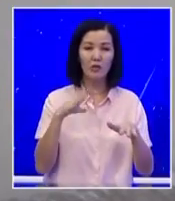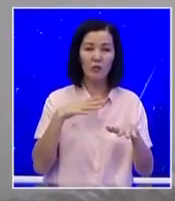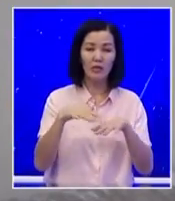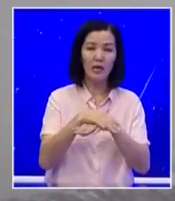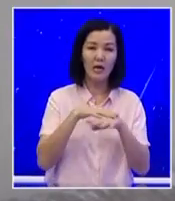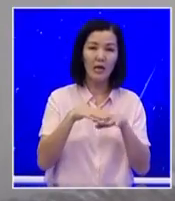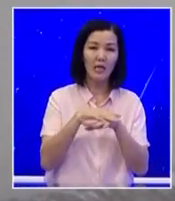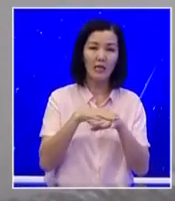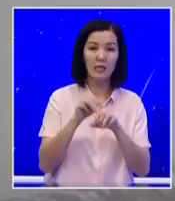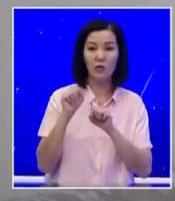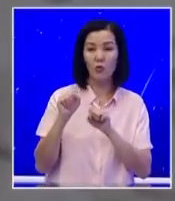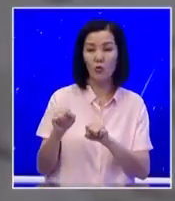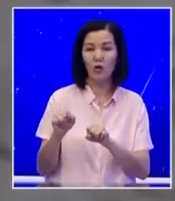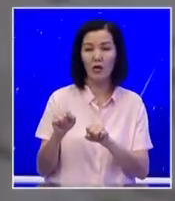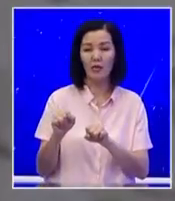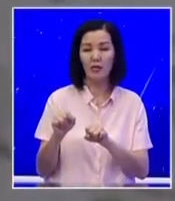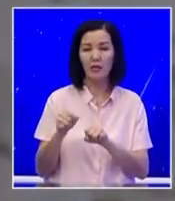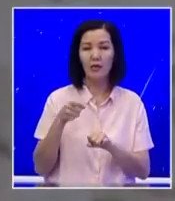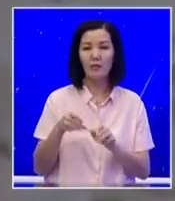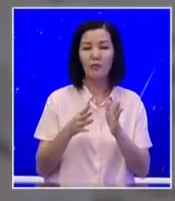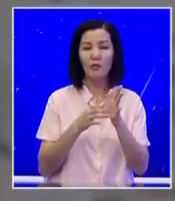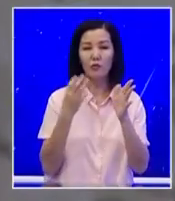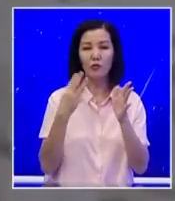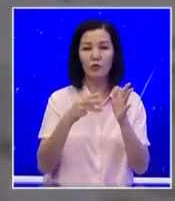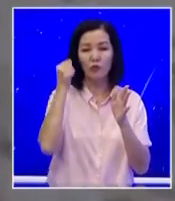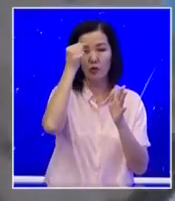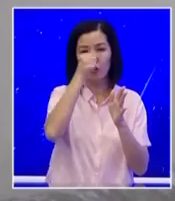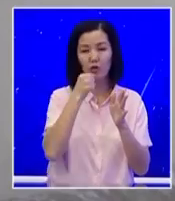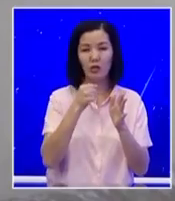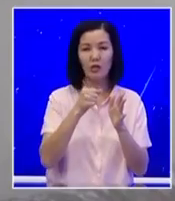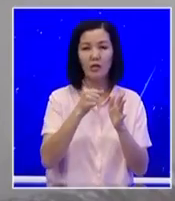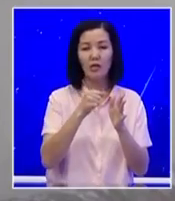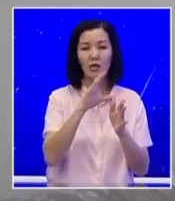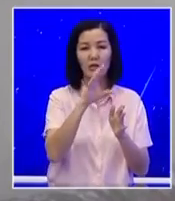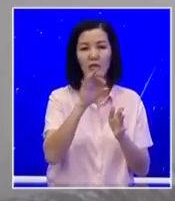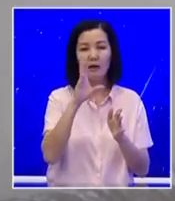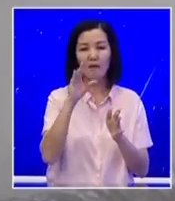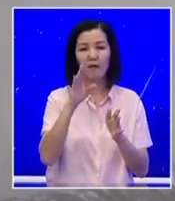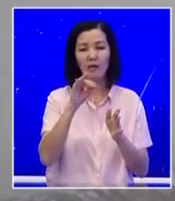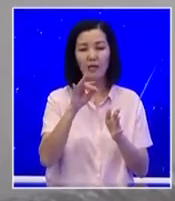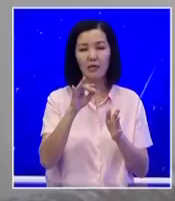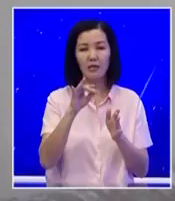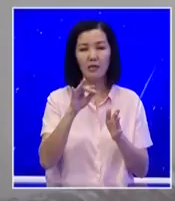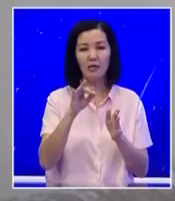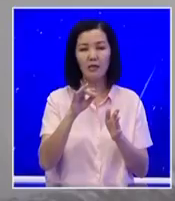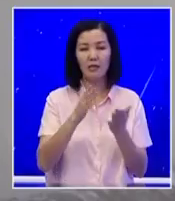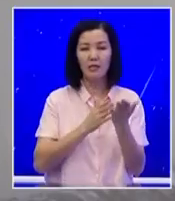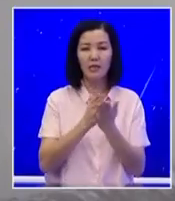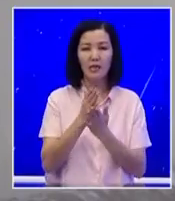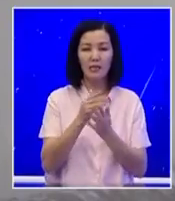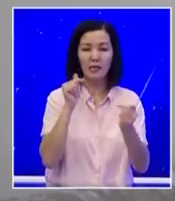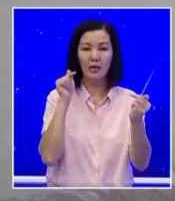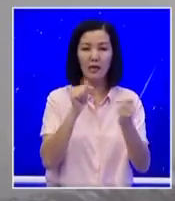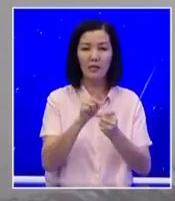халықты қырғыншылықтан аман сақтап қалған. 1930 жылы Совет үкіметінің солақай саясатына қарсы Ақсу ауданында